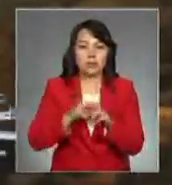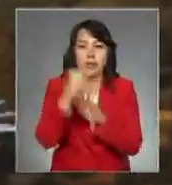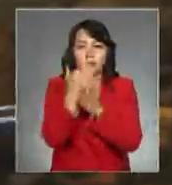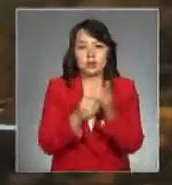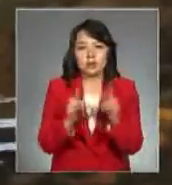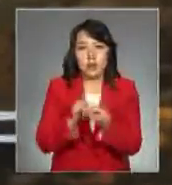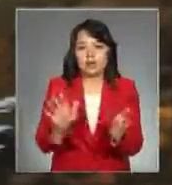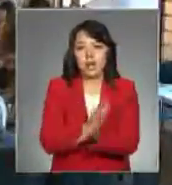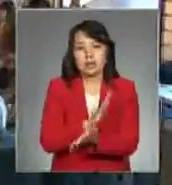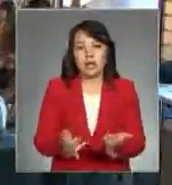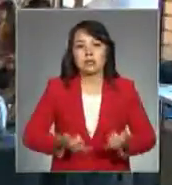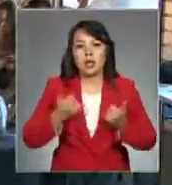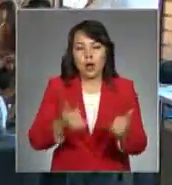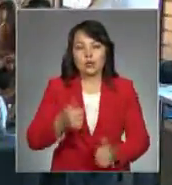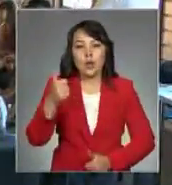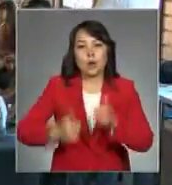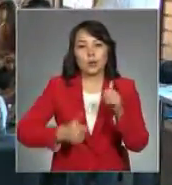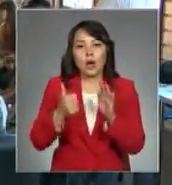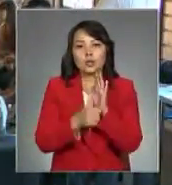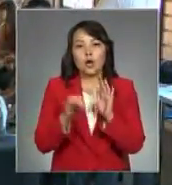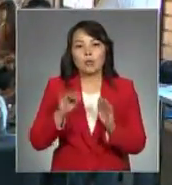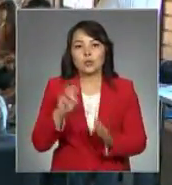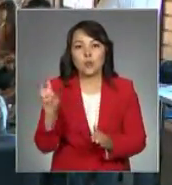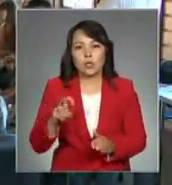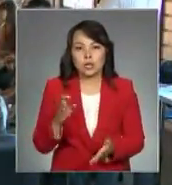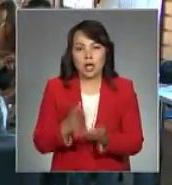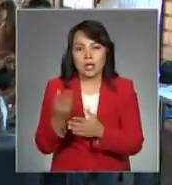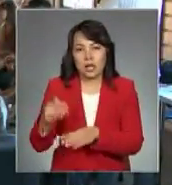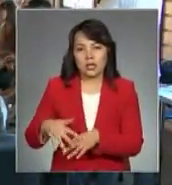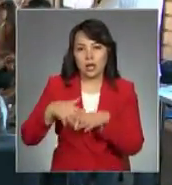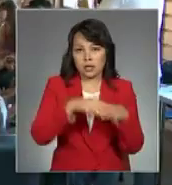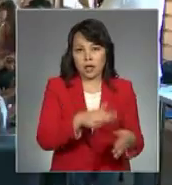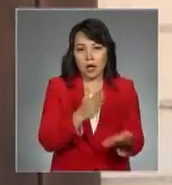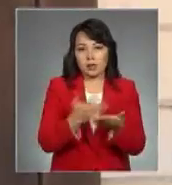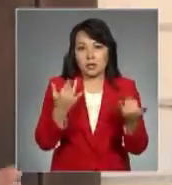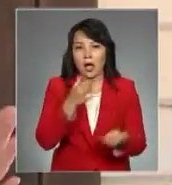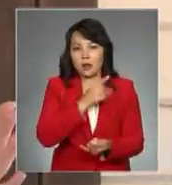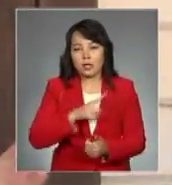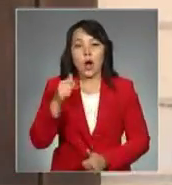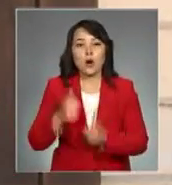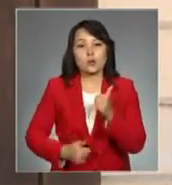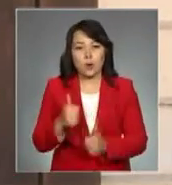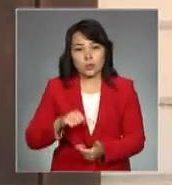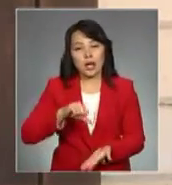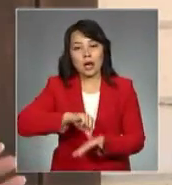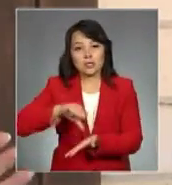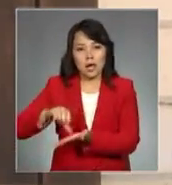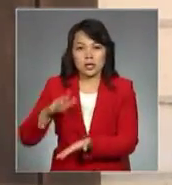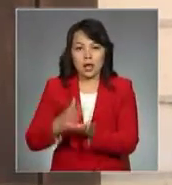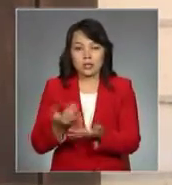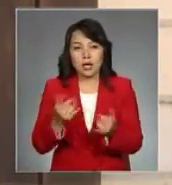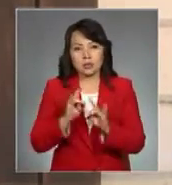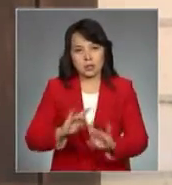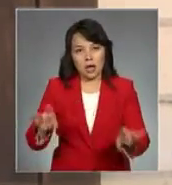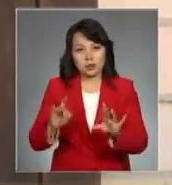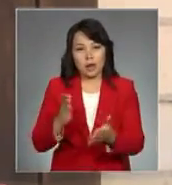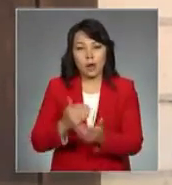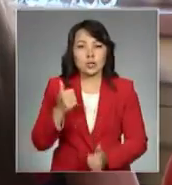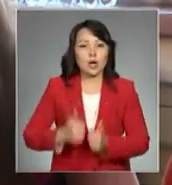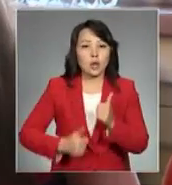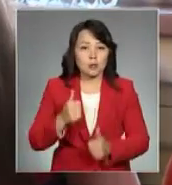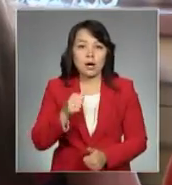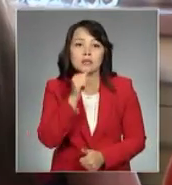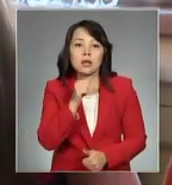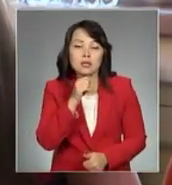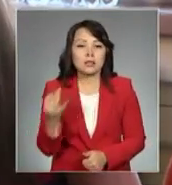үшін гранттық конкурс жеңімпаздарына 600 мың доллар қаражат бөліп отыр. Әзірге конкурсқа қатысу шарттары түсіндірілуде. Додаға суды